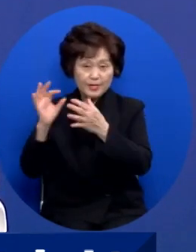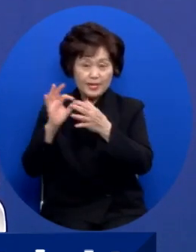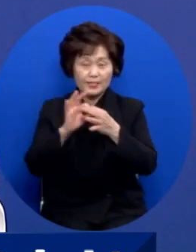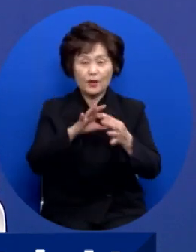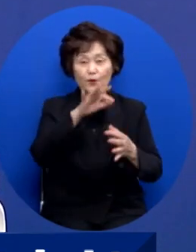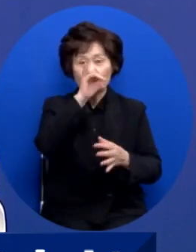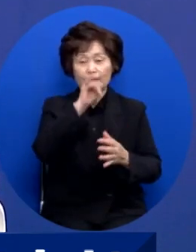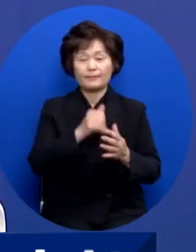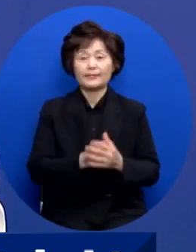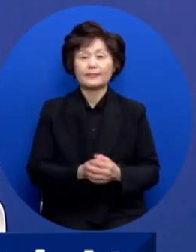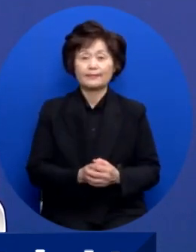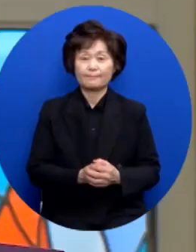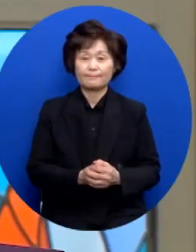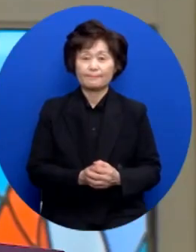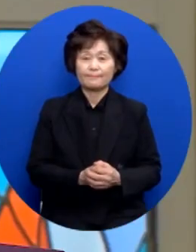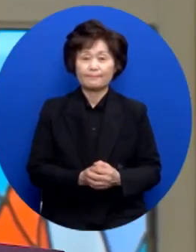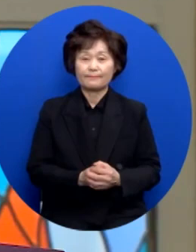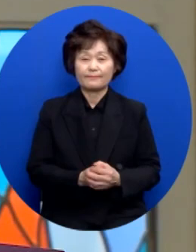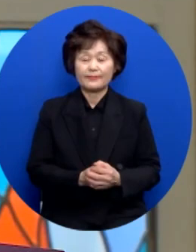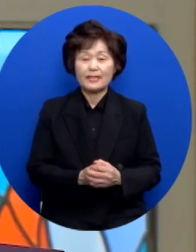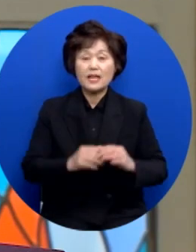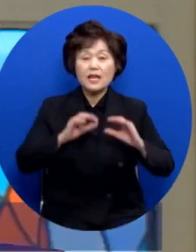기자가 취재했습니다.